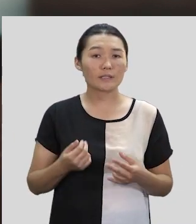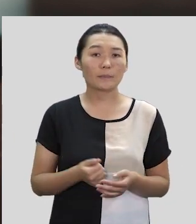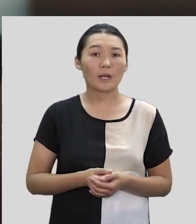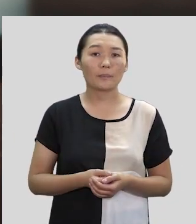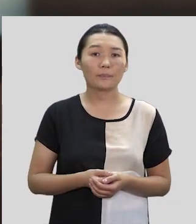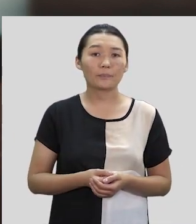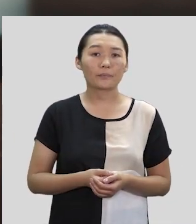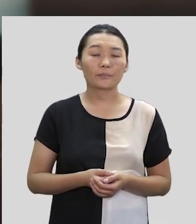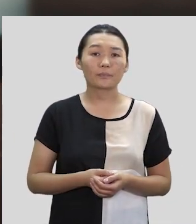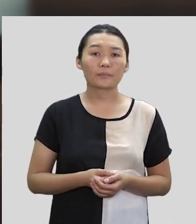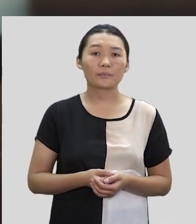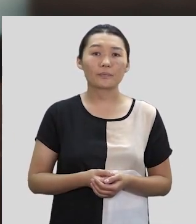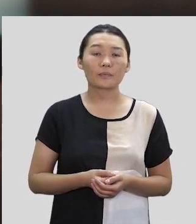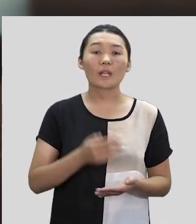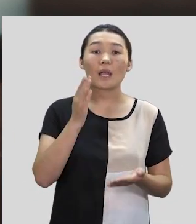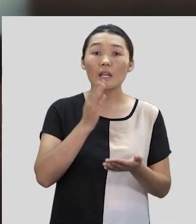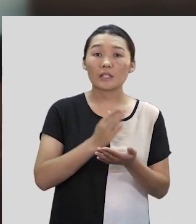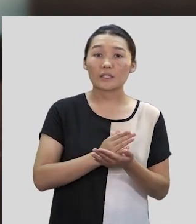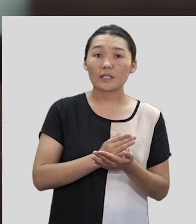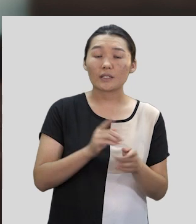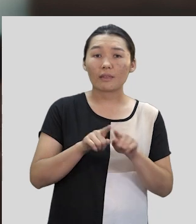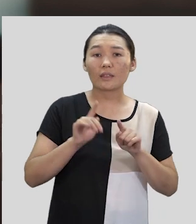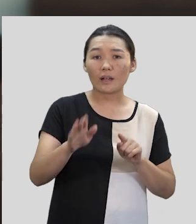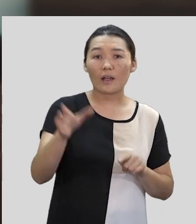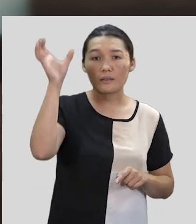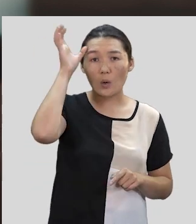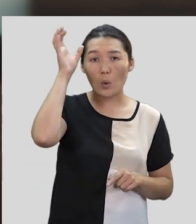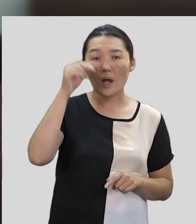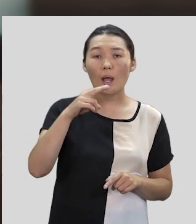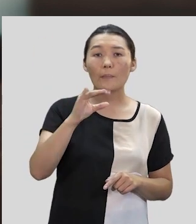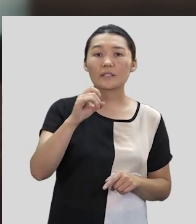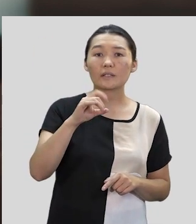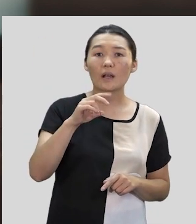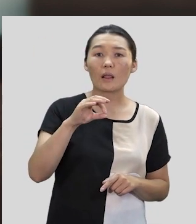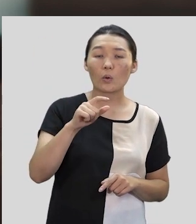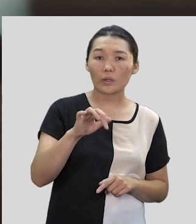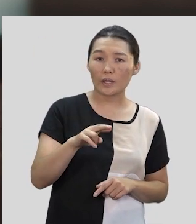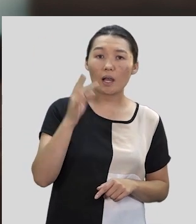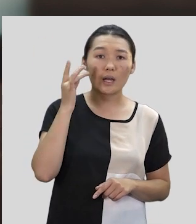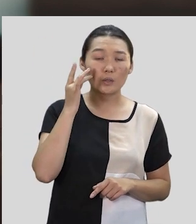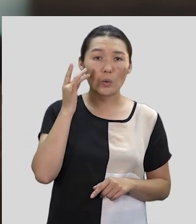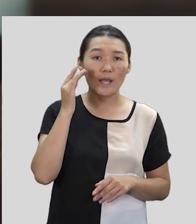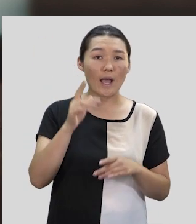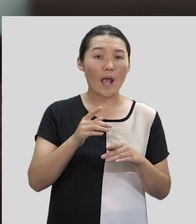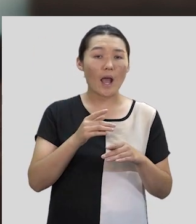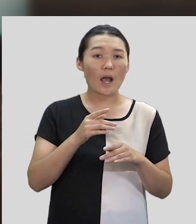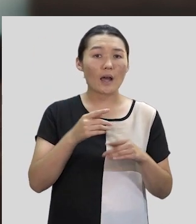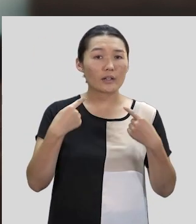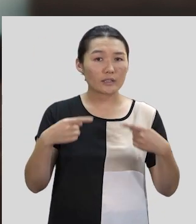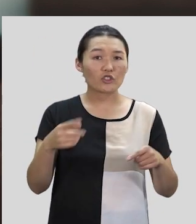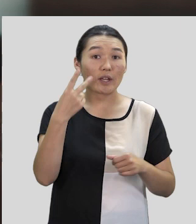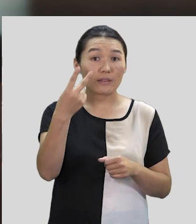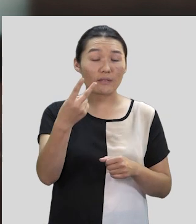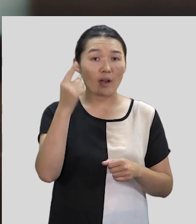так есть такая наука психология которая различает два понятия нужда